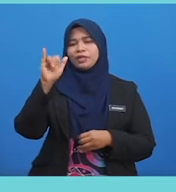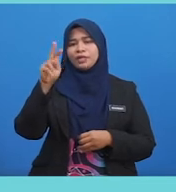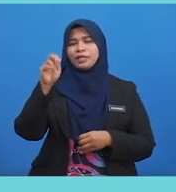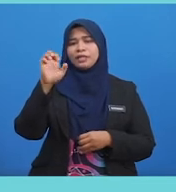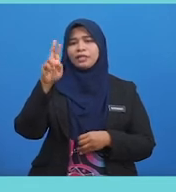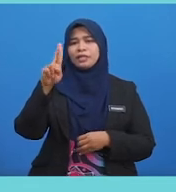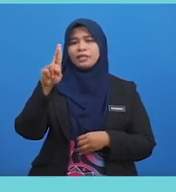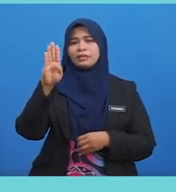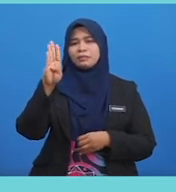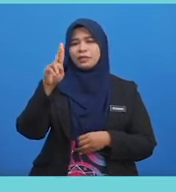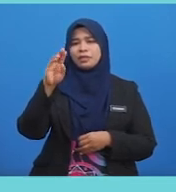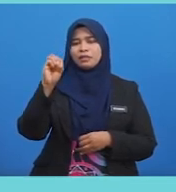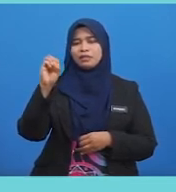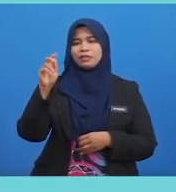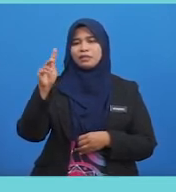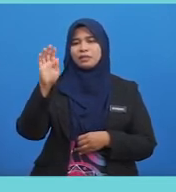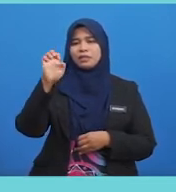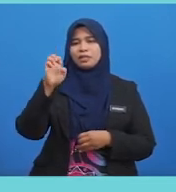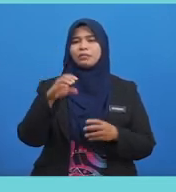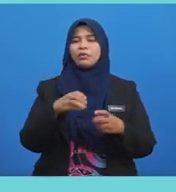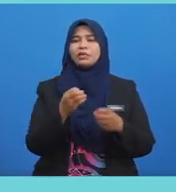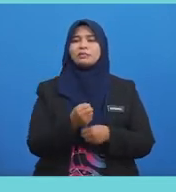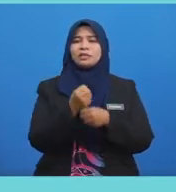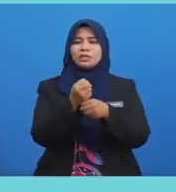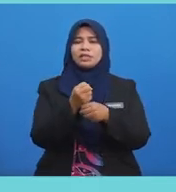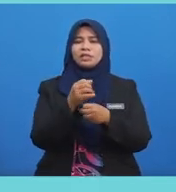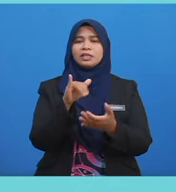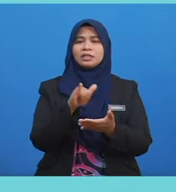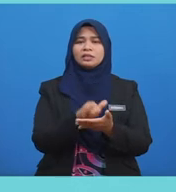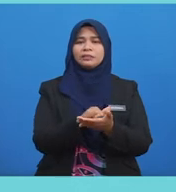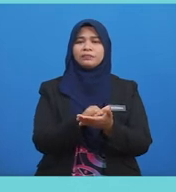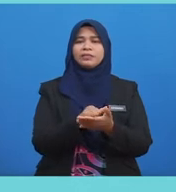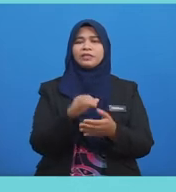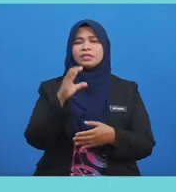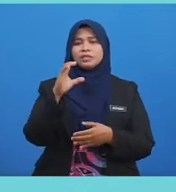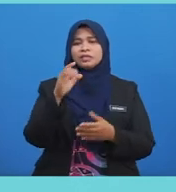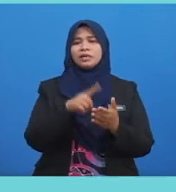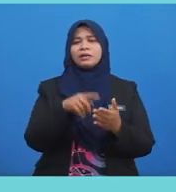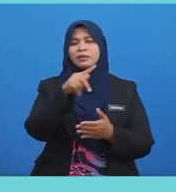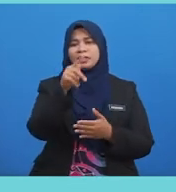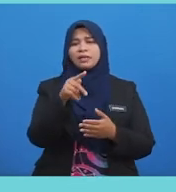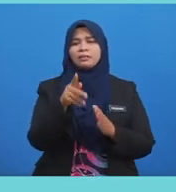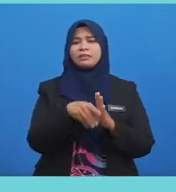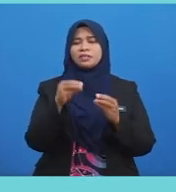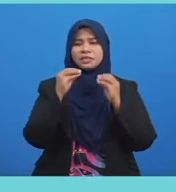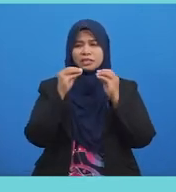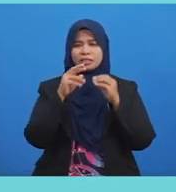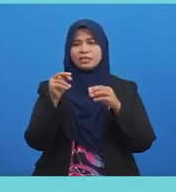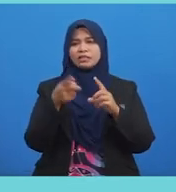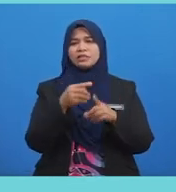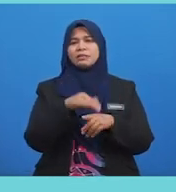penyerahan tersebut? Ketiga, apakah iktibar daripada peristiwa penyerahan